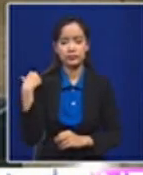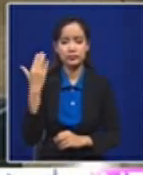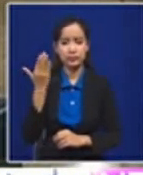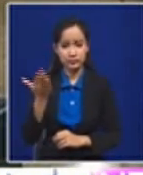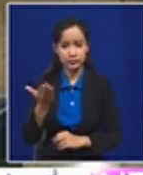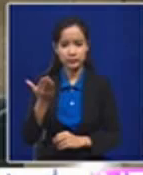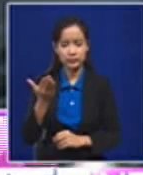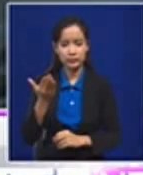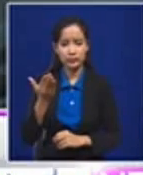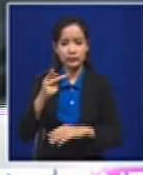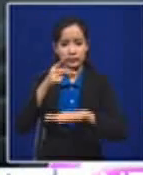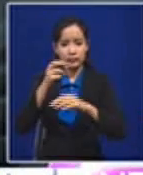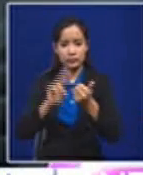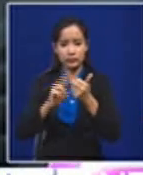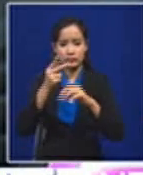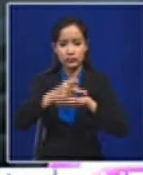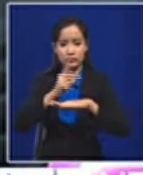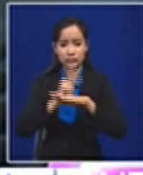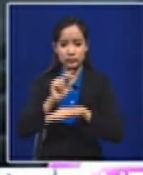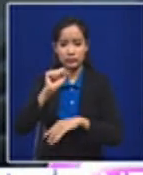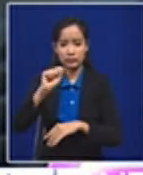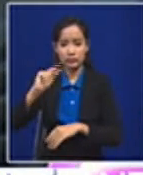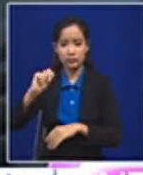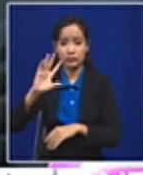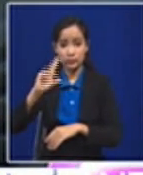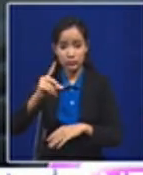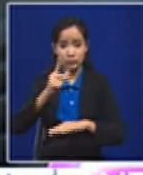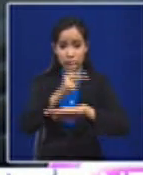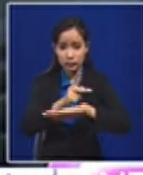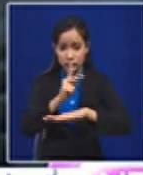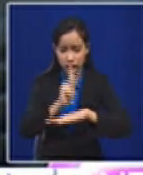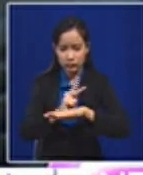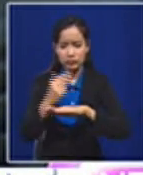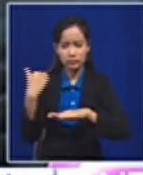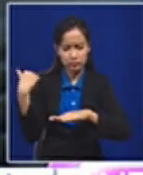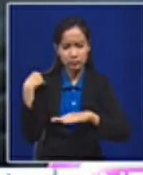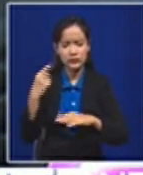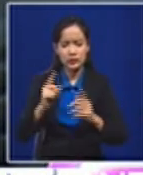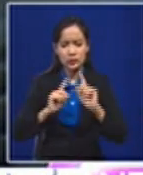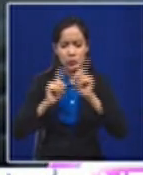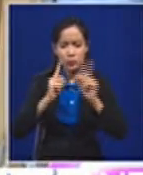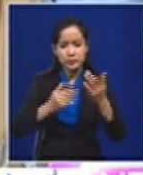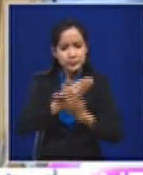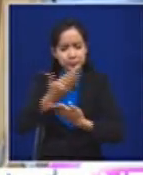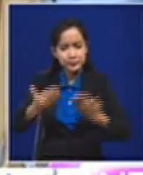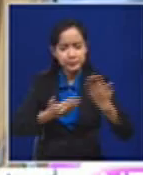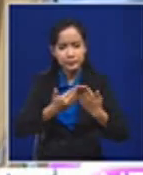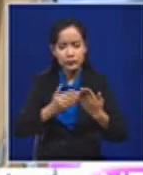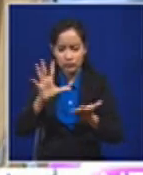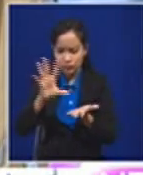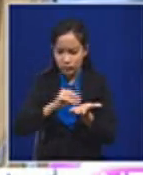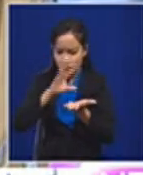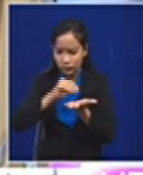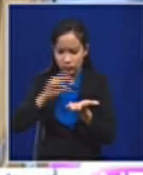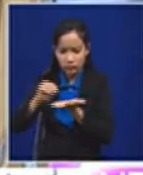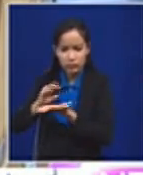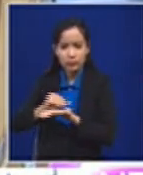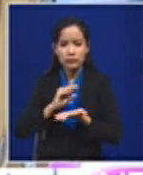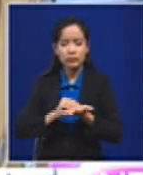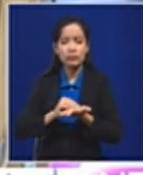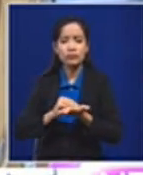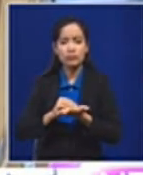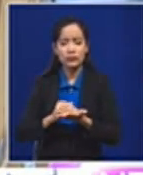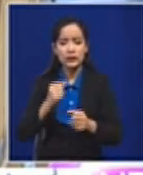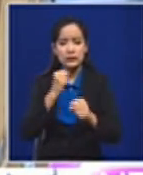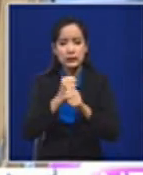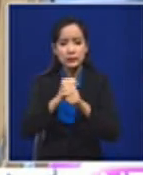งบุญเลิศชัยรองประธานสนช.เป็นประธานมีการพิจารณารายงานผลการรวบรวมความเห็นเพื่อประกอบการพิจารณาการ